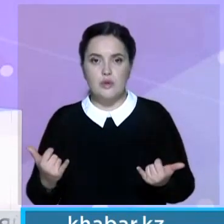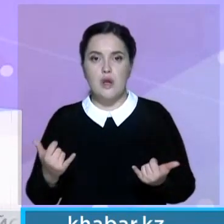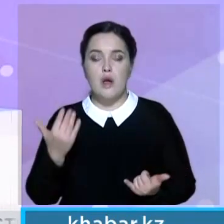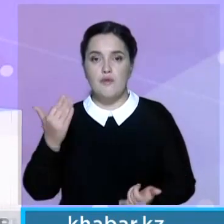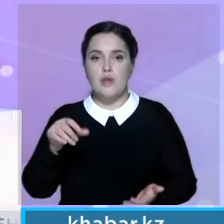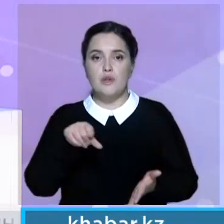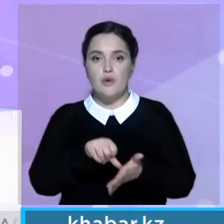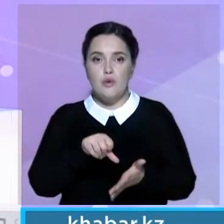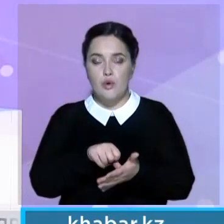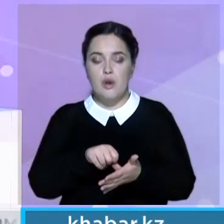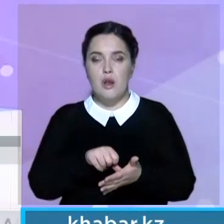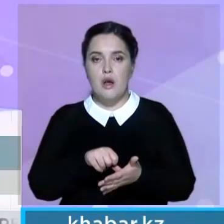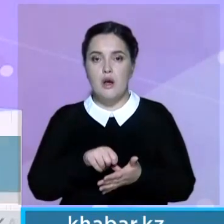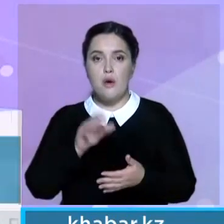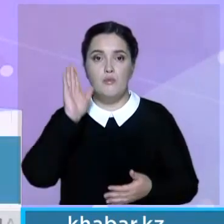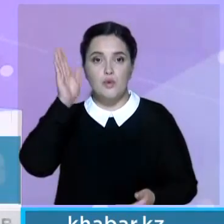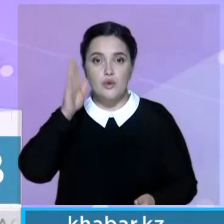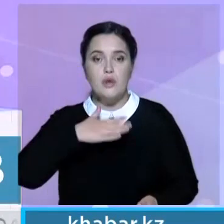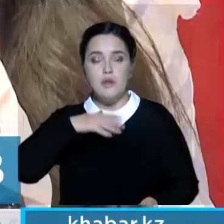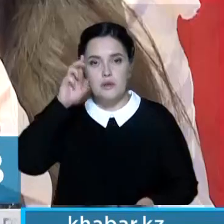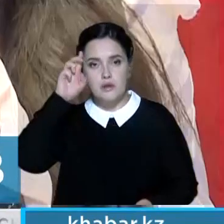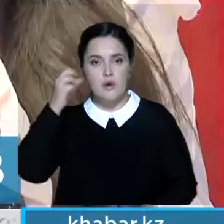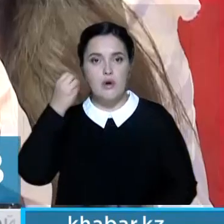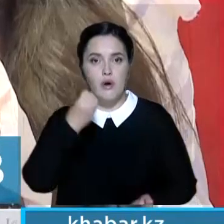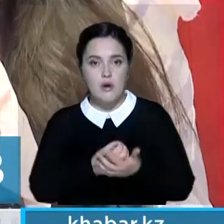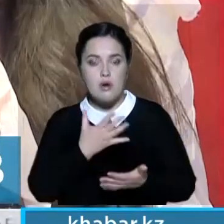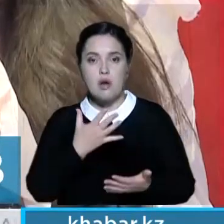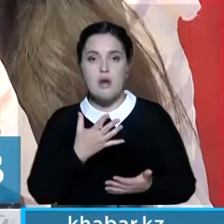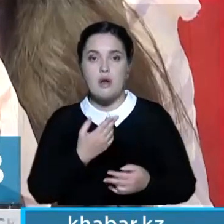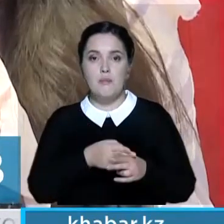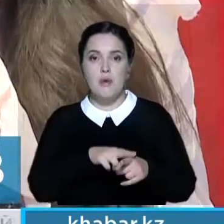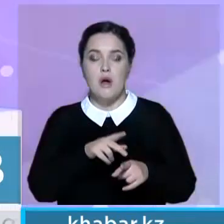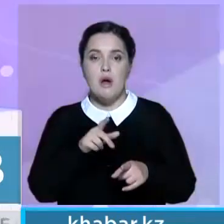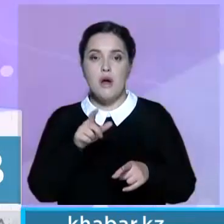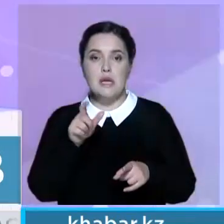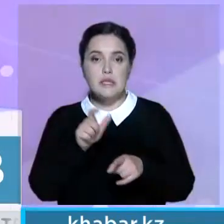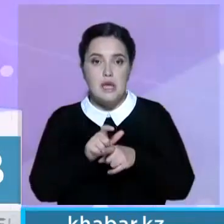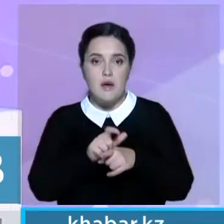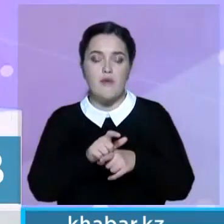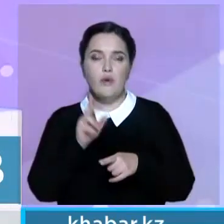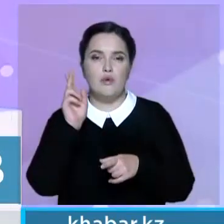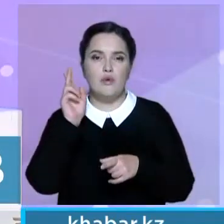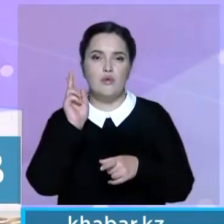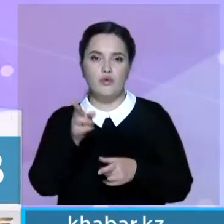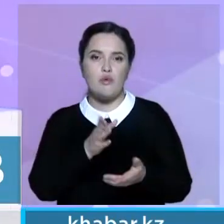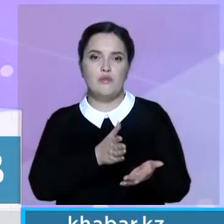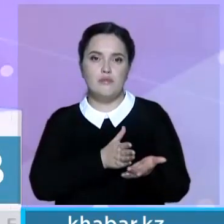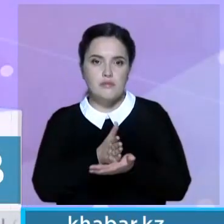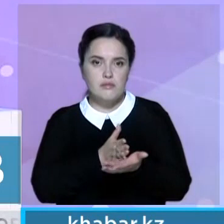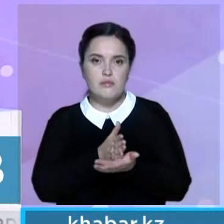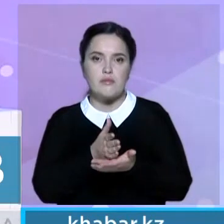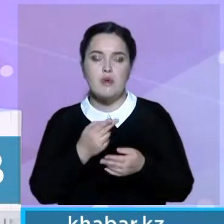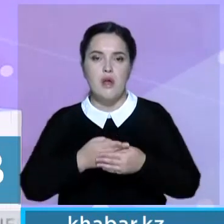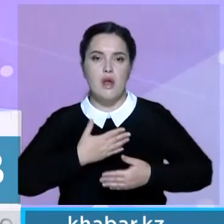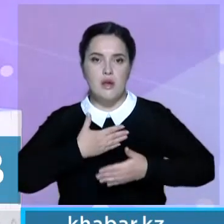роль в формировании будущего нашей страны неоценима. Особые слова признательности нашим ветеранам, тем, кто продолжает